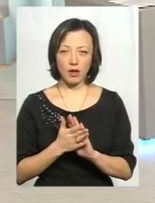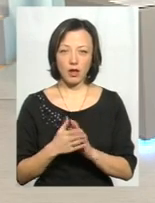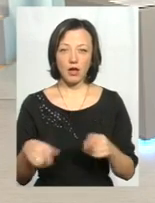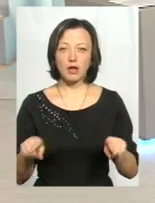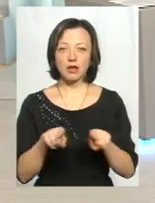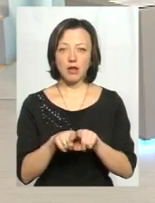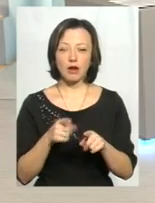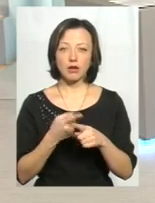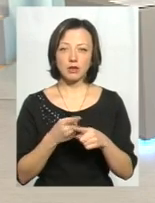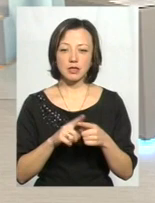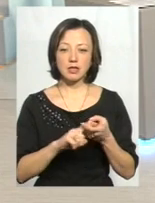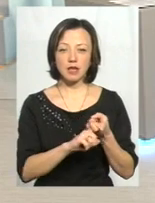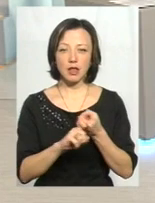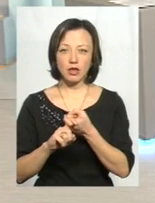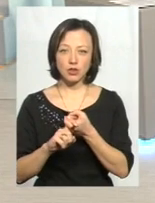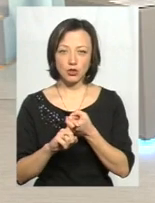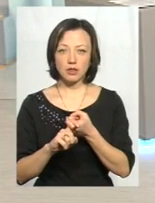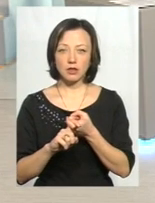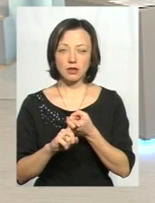Також це залежить на це…